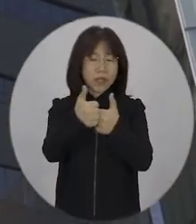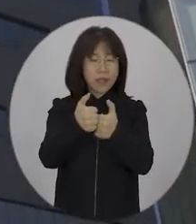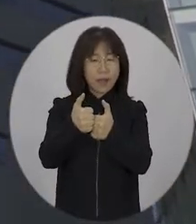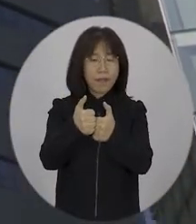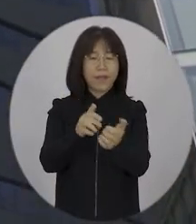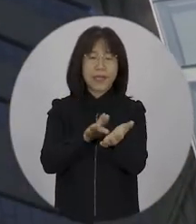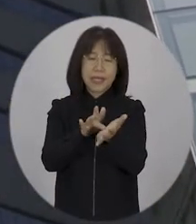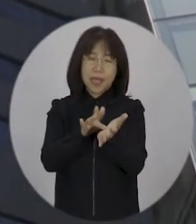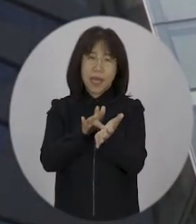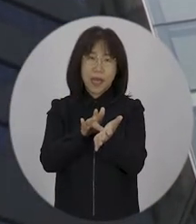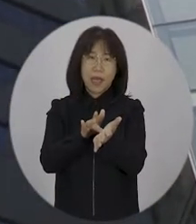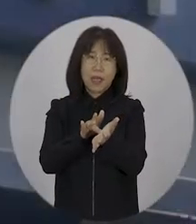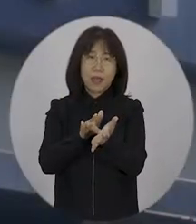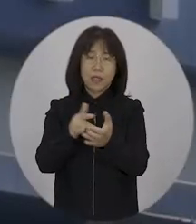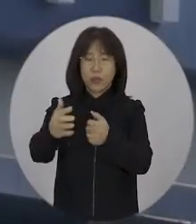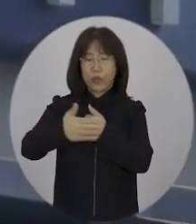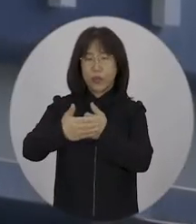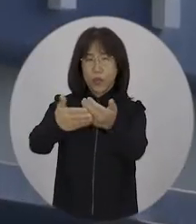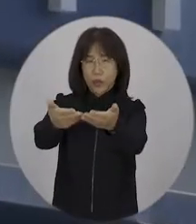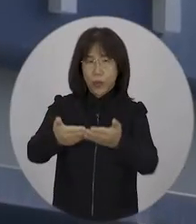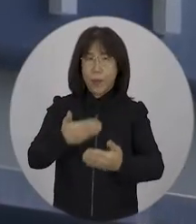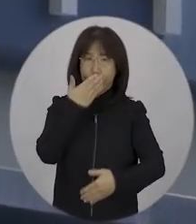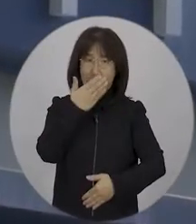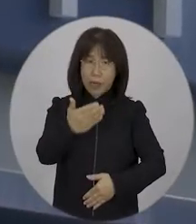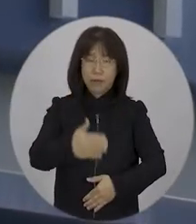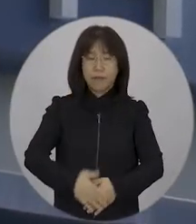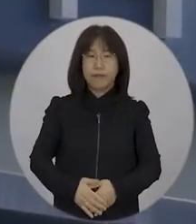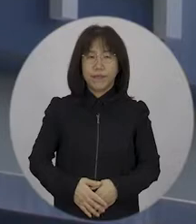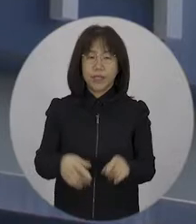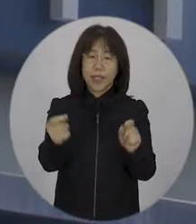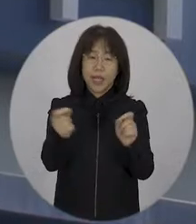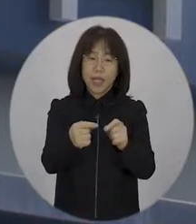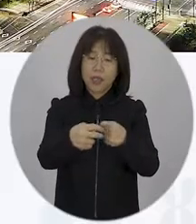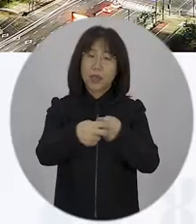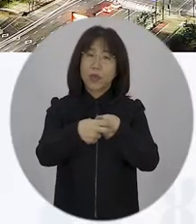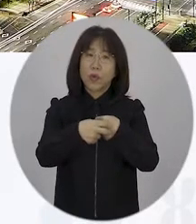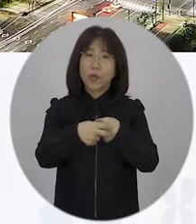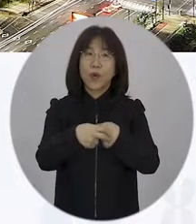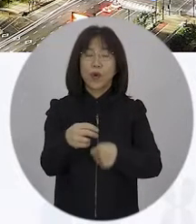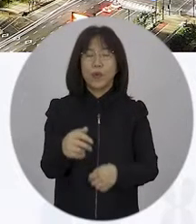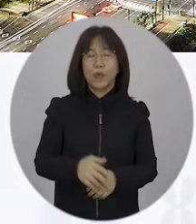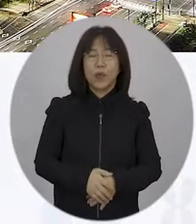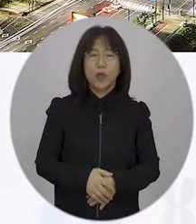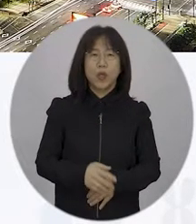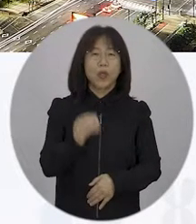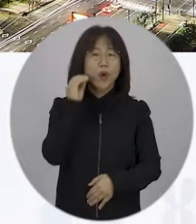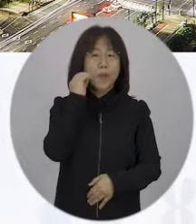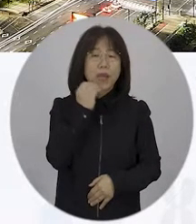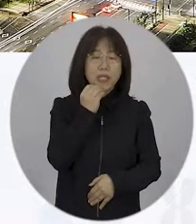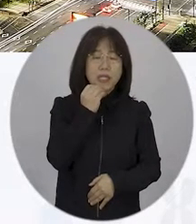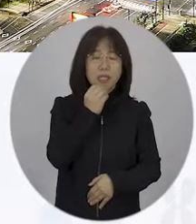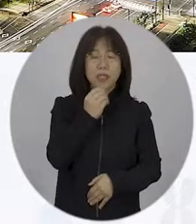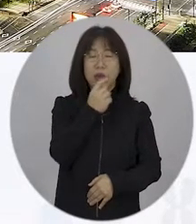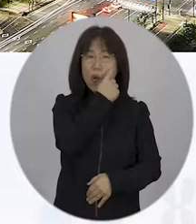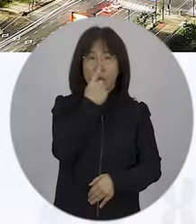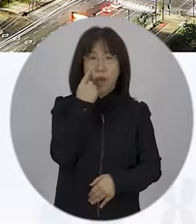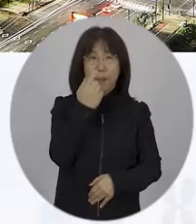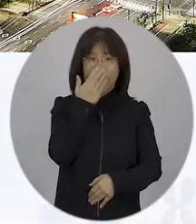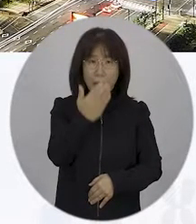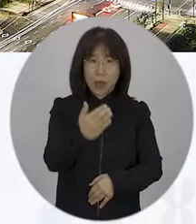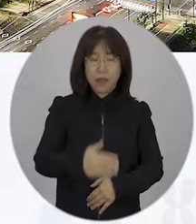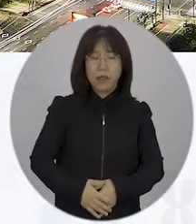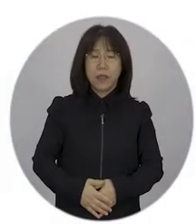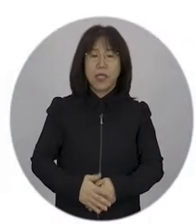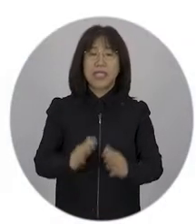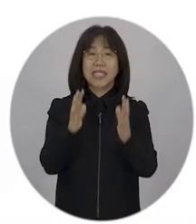전화상담과 처방을 받을 수 있습니다. 가까운 의료기관은 건강보험심사평가원 누리집에서 확인할 수 있고